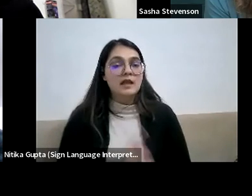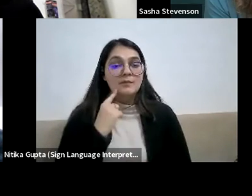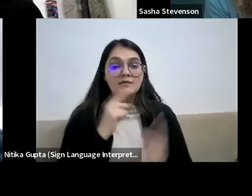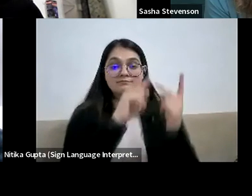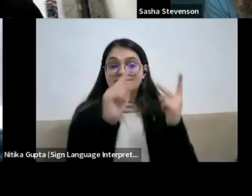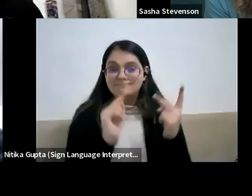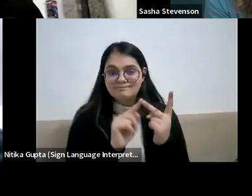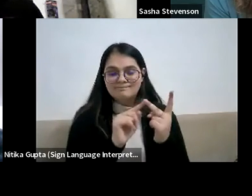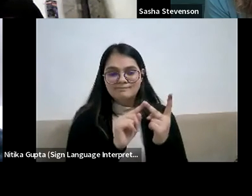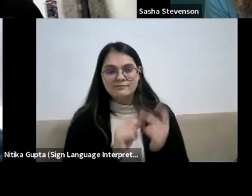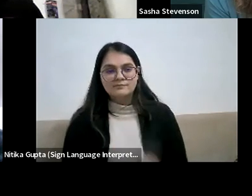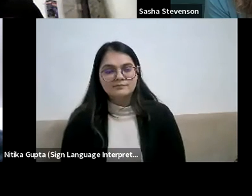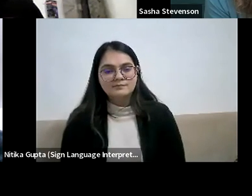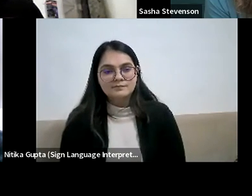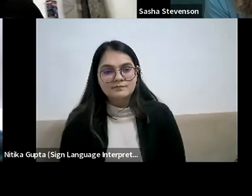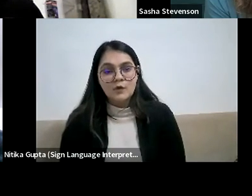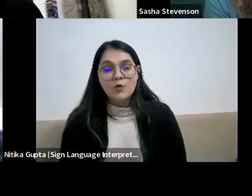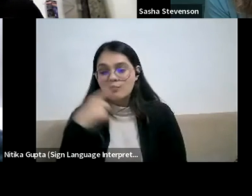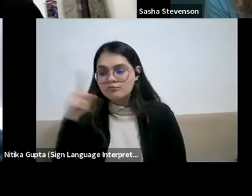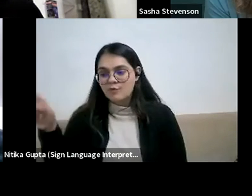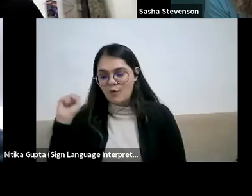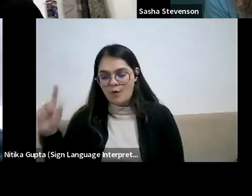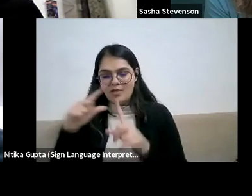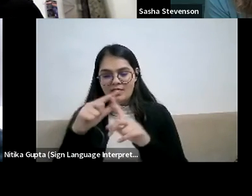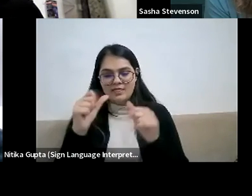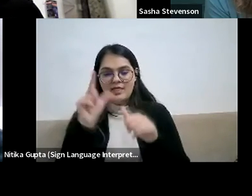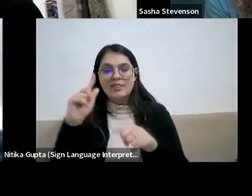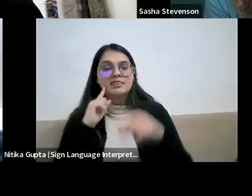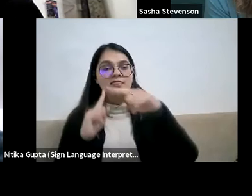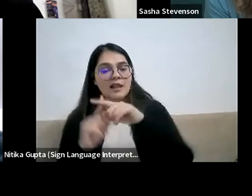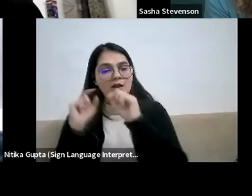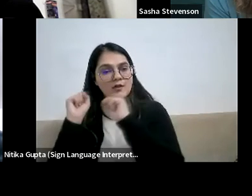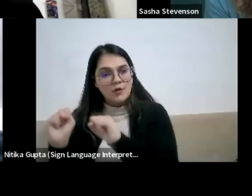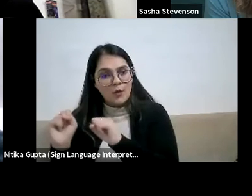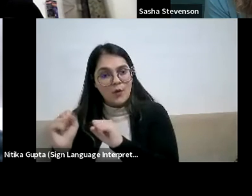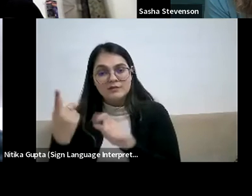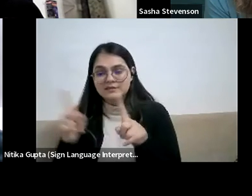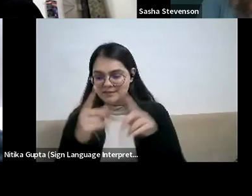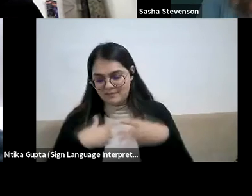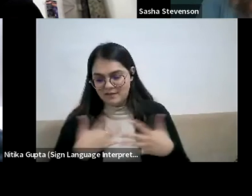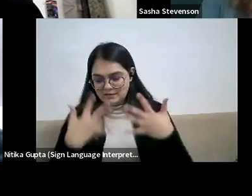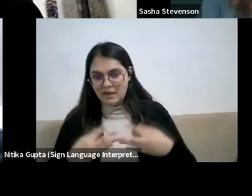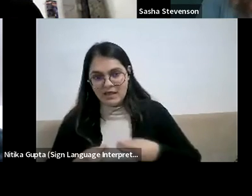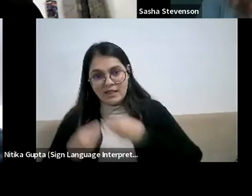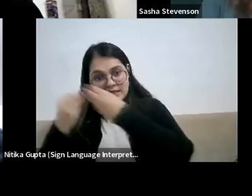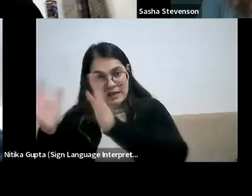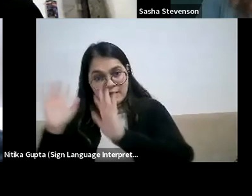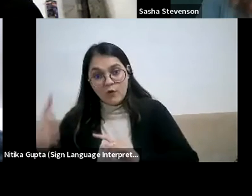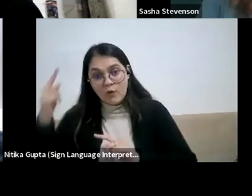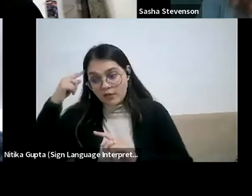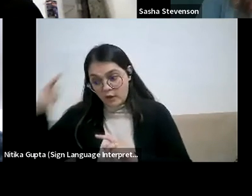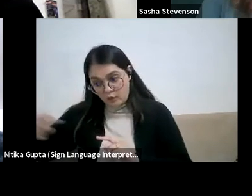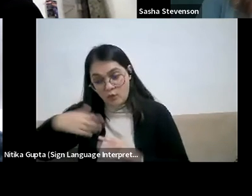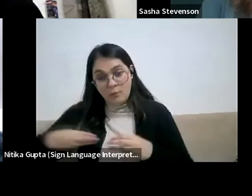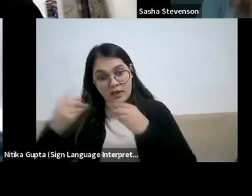कि जैसा कि जो दलित लोगों को जिधर भी समझो कुछ मिला है, उधर जाने के लिए भी डेयरिंग नहीं होता है।